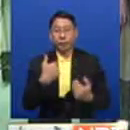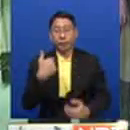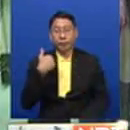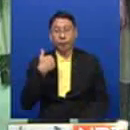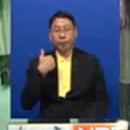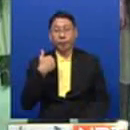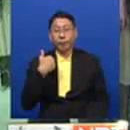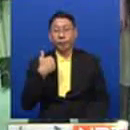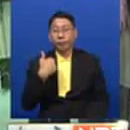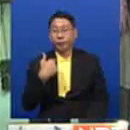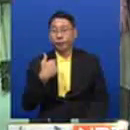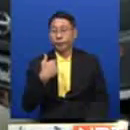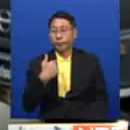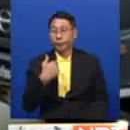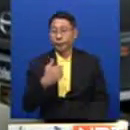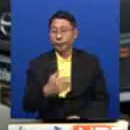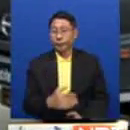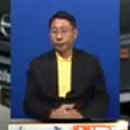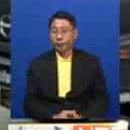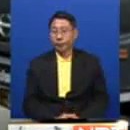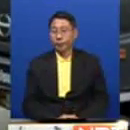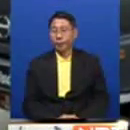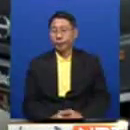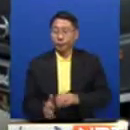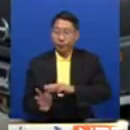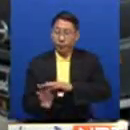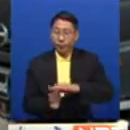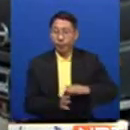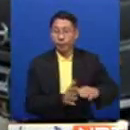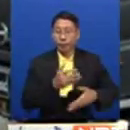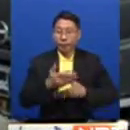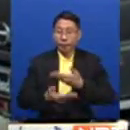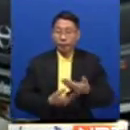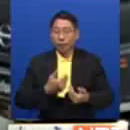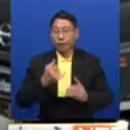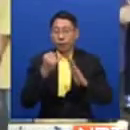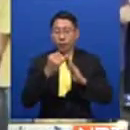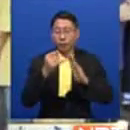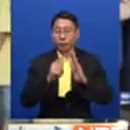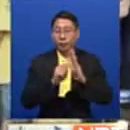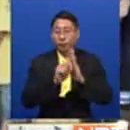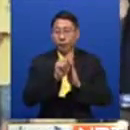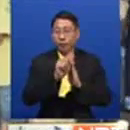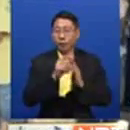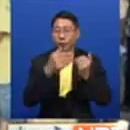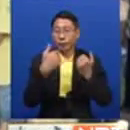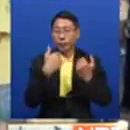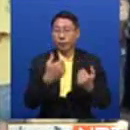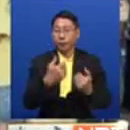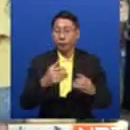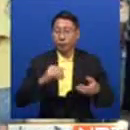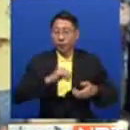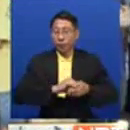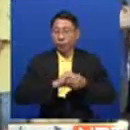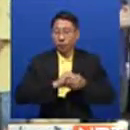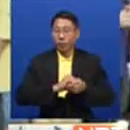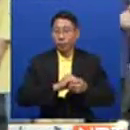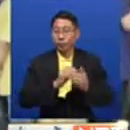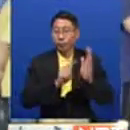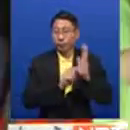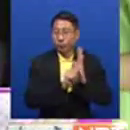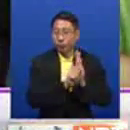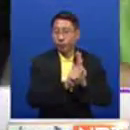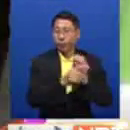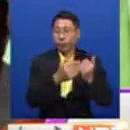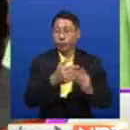ตากอีกด้วยสำนักงานการค้าภายในจังหวัดตราดร่วมกับหน่วยเฉพาะกิจนาวิกโยธินตราดจั